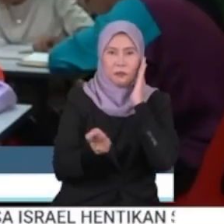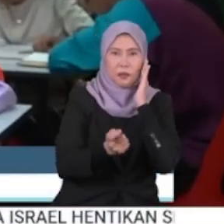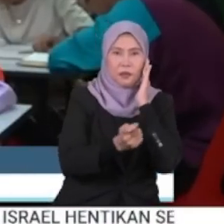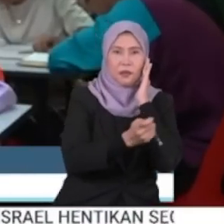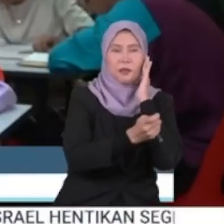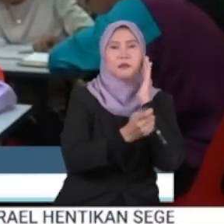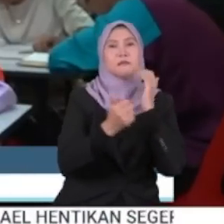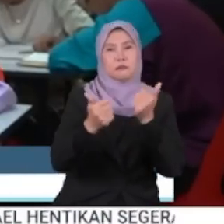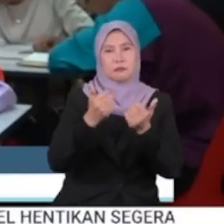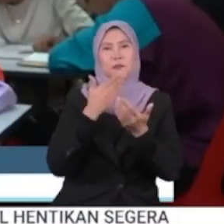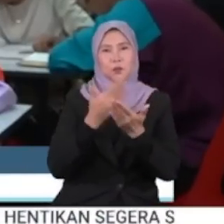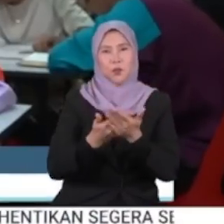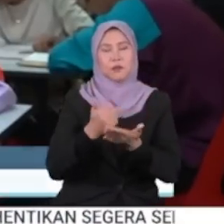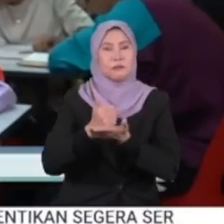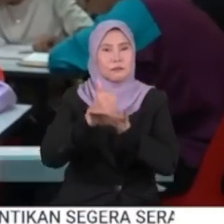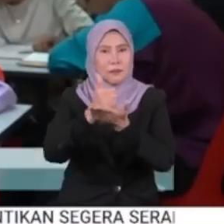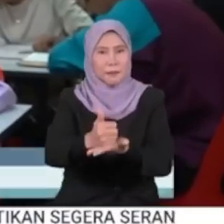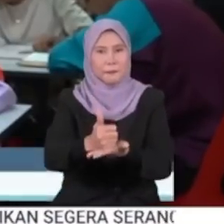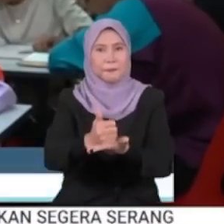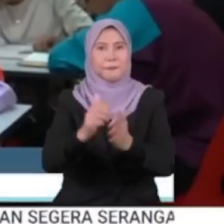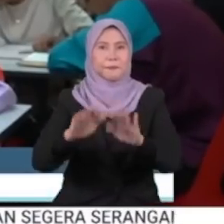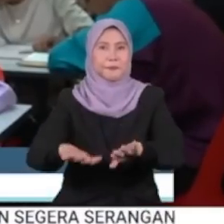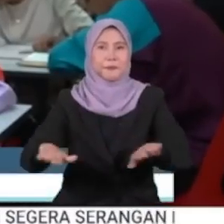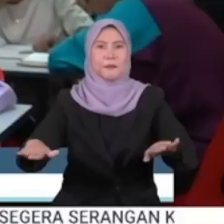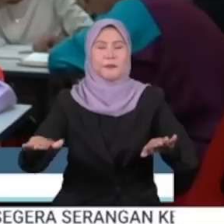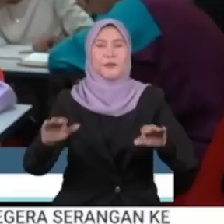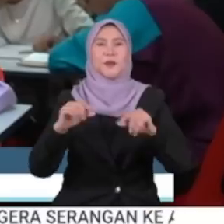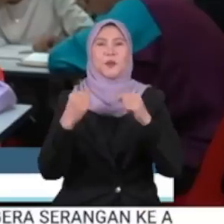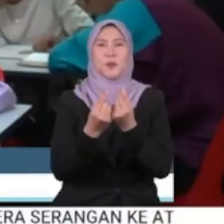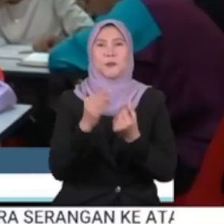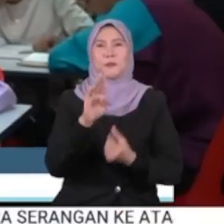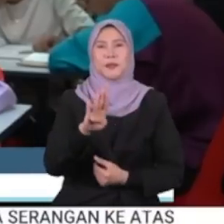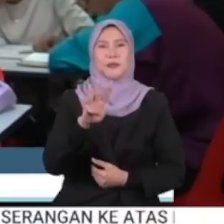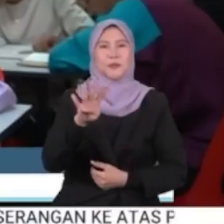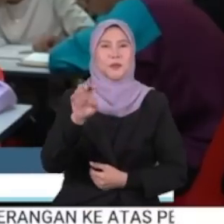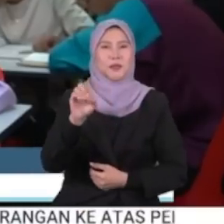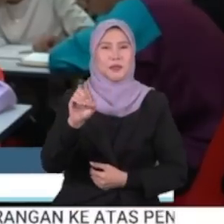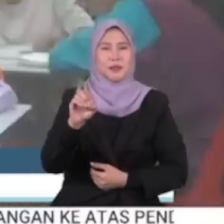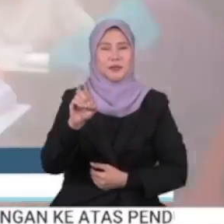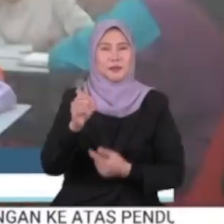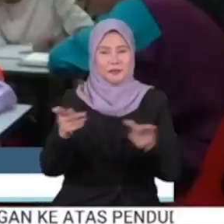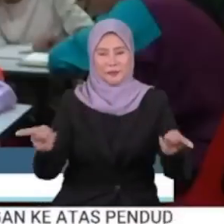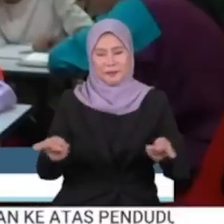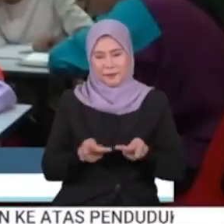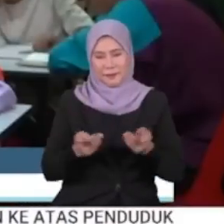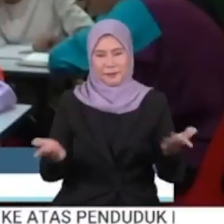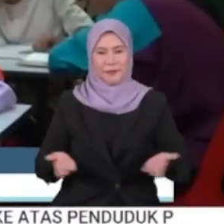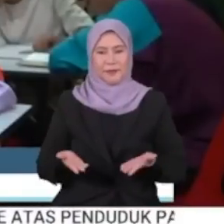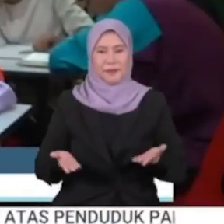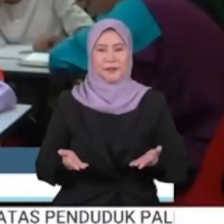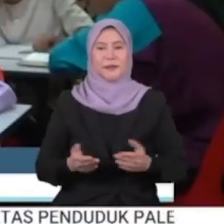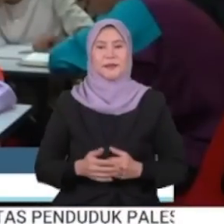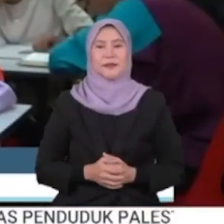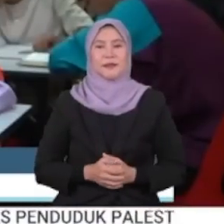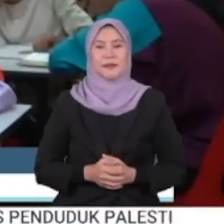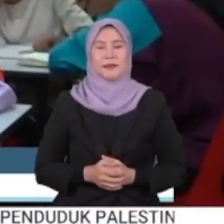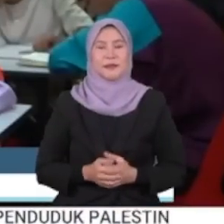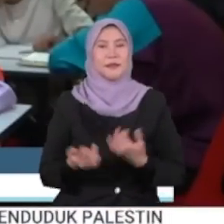membantu anak-anak khususnya B40 yang berada di sekitaran sinilah. Setakat